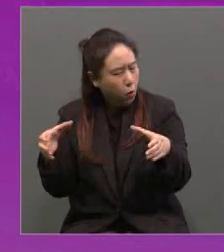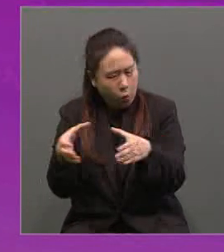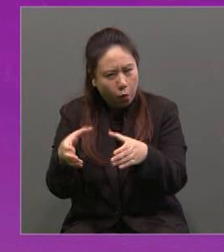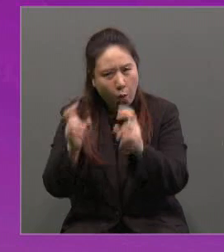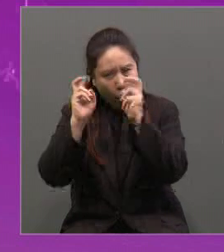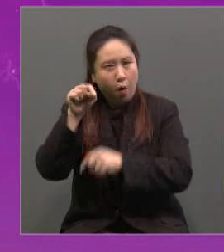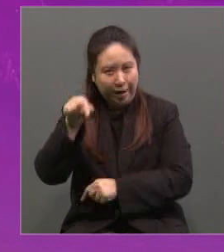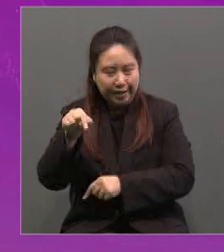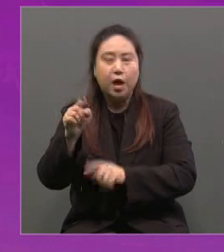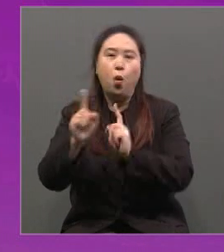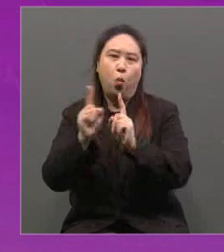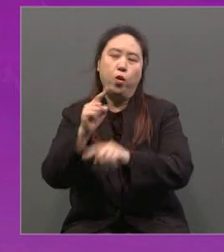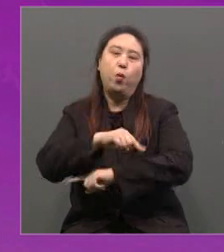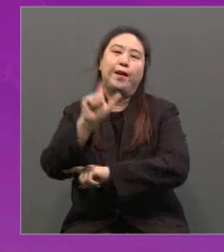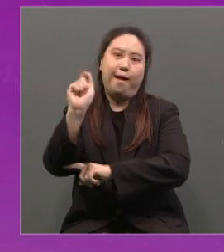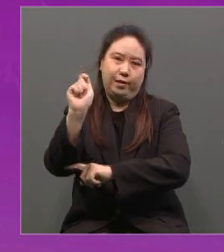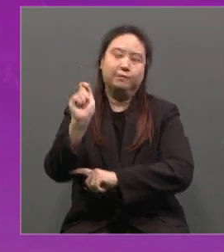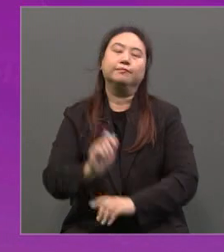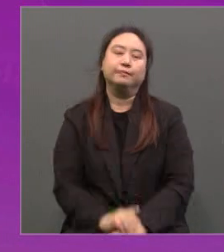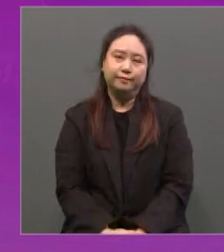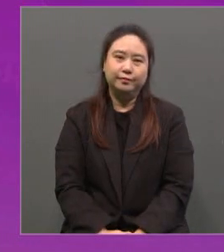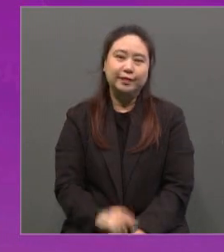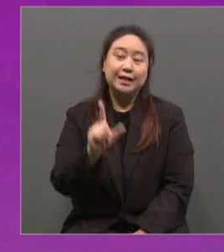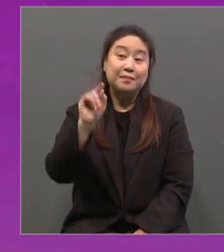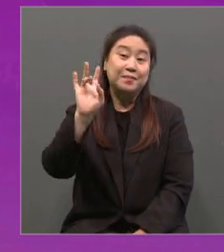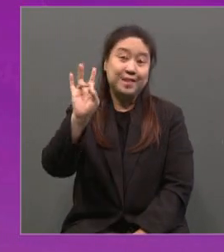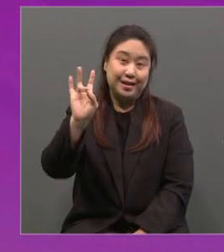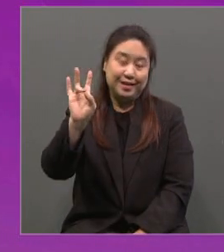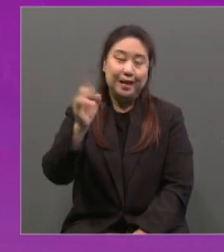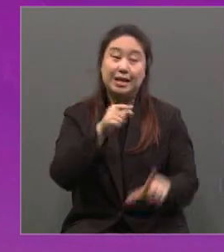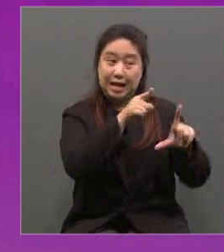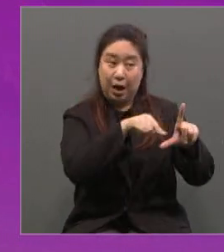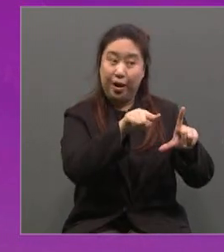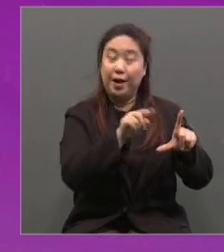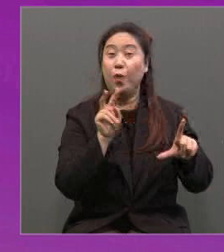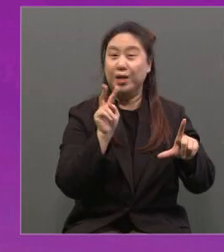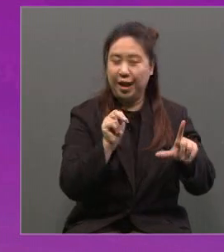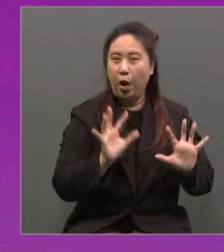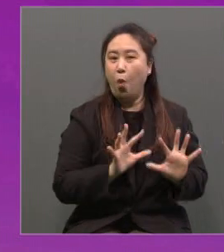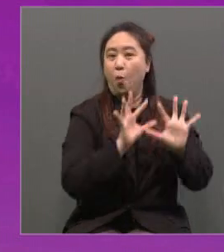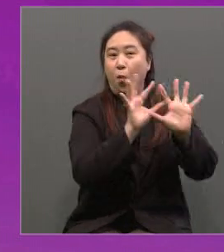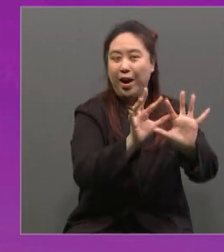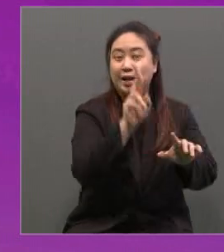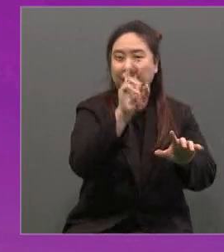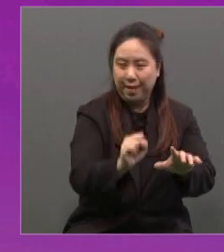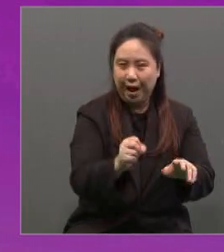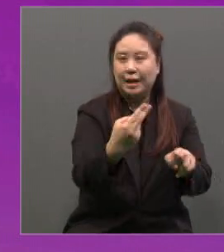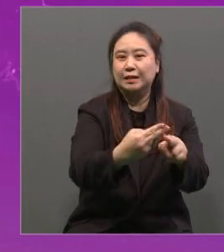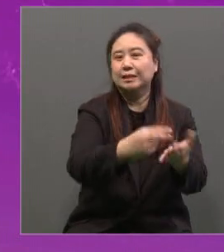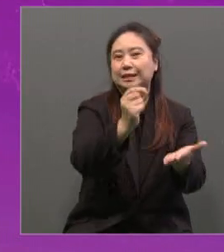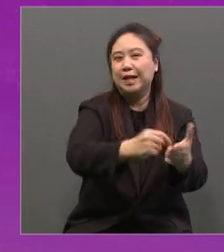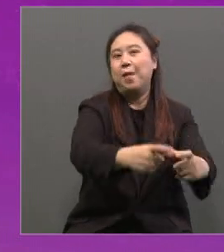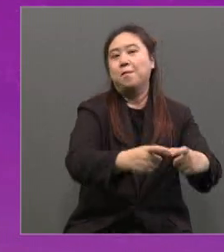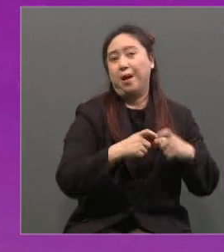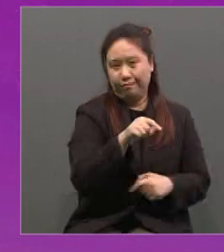นะคะวันอังคารหน้านั่นเอง วันอังคารหน้า27วันที่9ไกลเขานัดกันไปรายงานตัวสสที่สภากันด้วยนะครับ